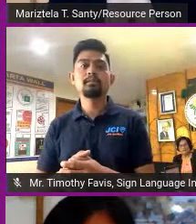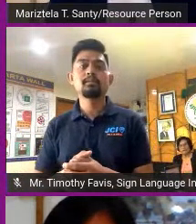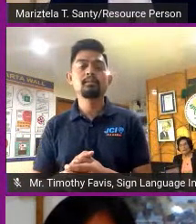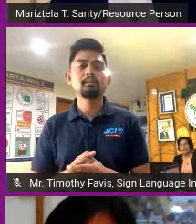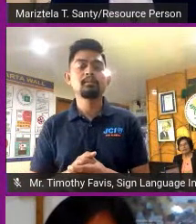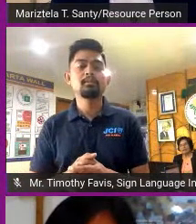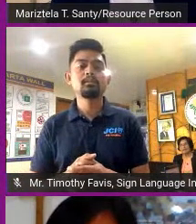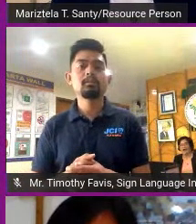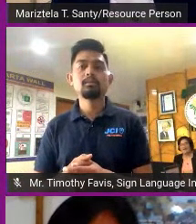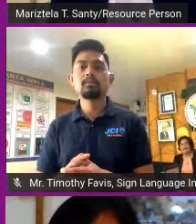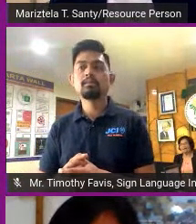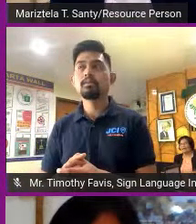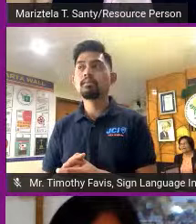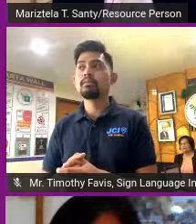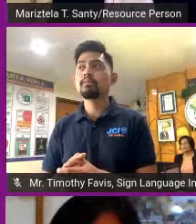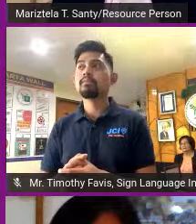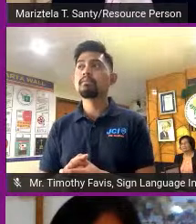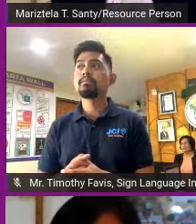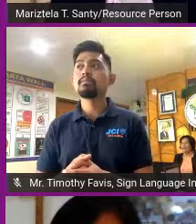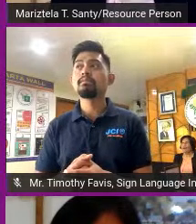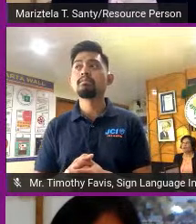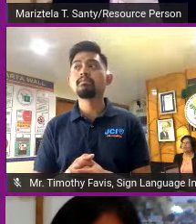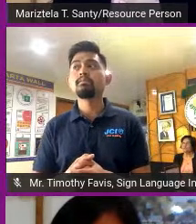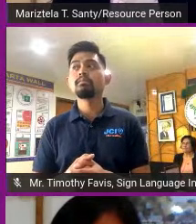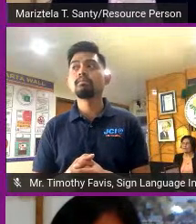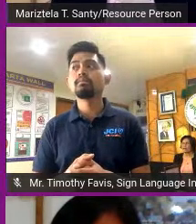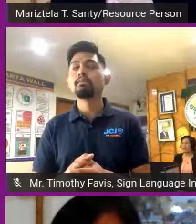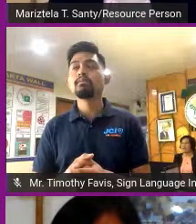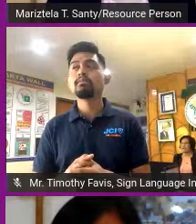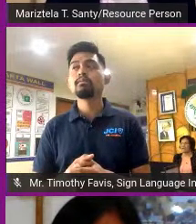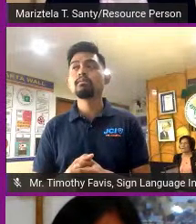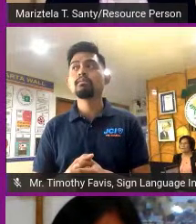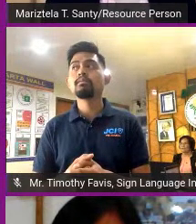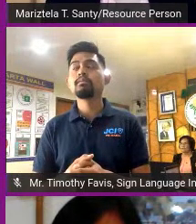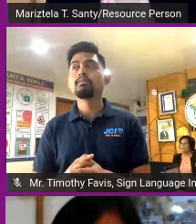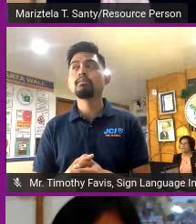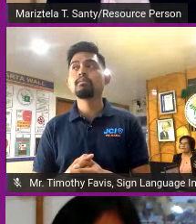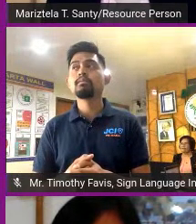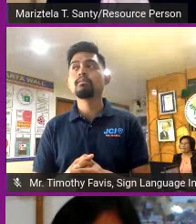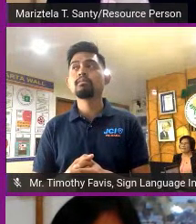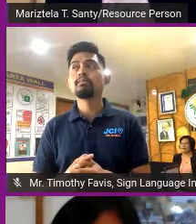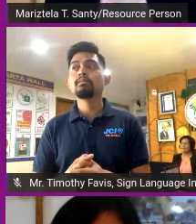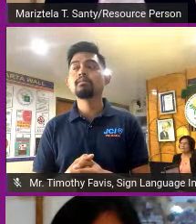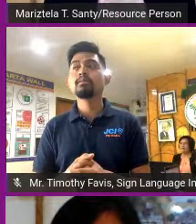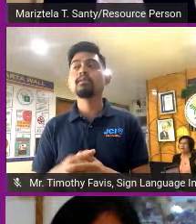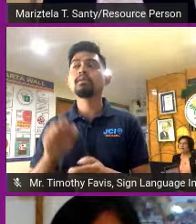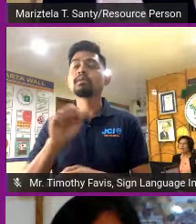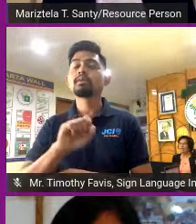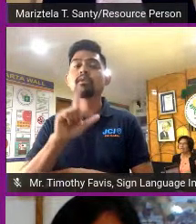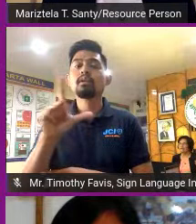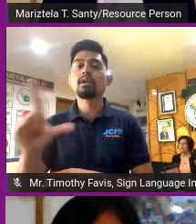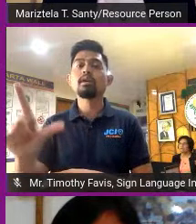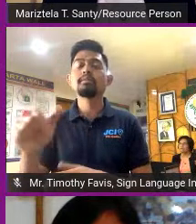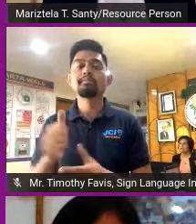Dapat kasi, hanggat ang may mga ano kasi na dapat lahat